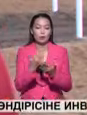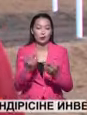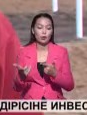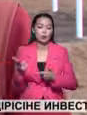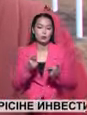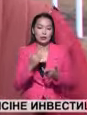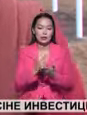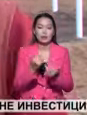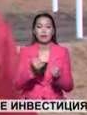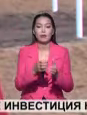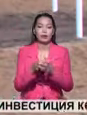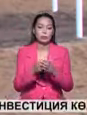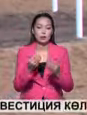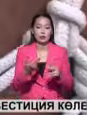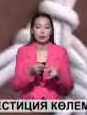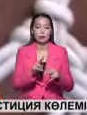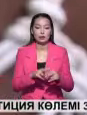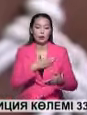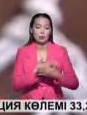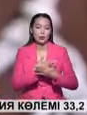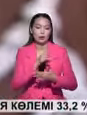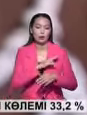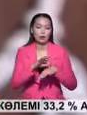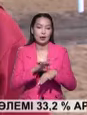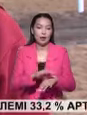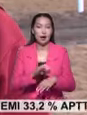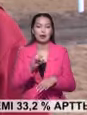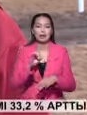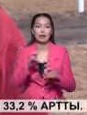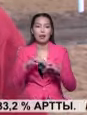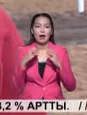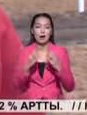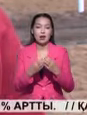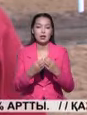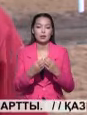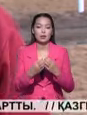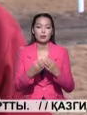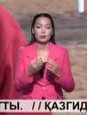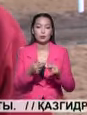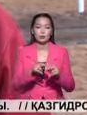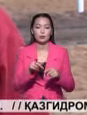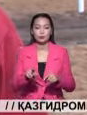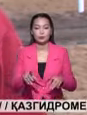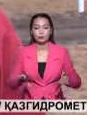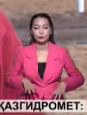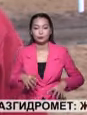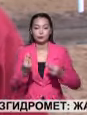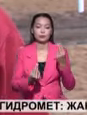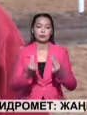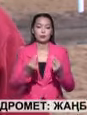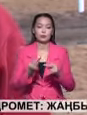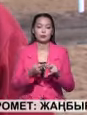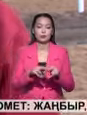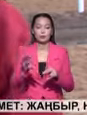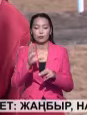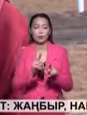қалыпты байсақ болады. Ішкі безендіру жұмыстары, Астана арена стадионы, ол жерде осы көшпенділер ойындарының ең қызықты сәті ашылғанда өтетін